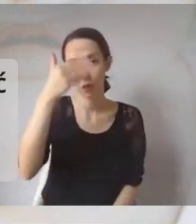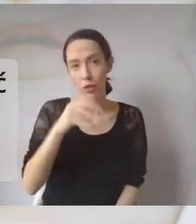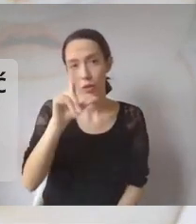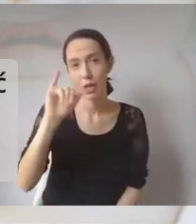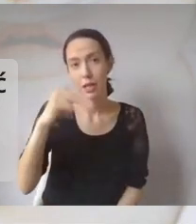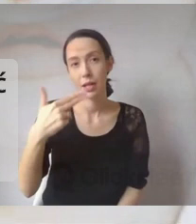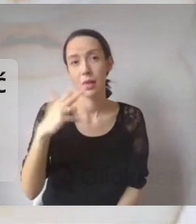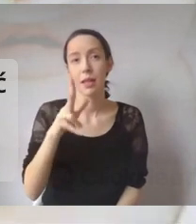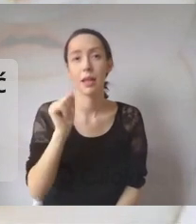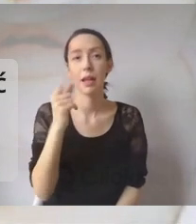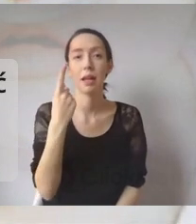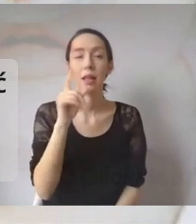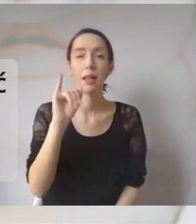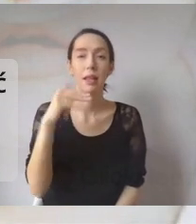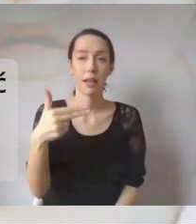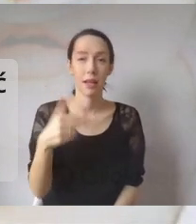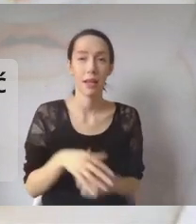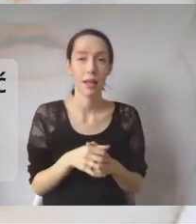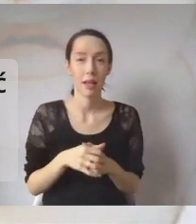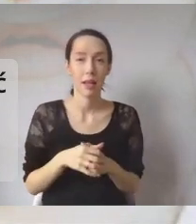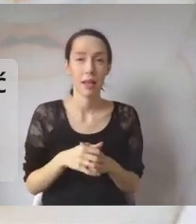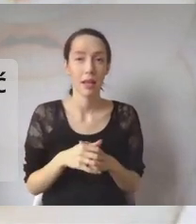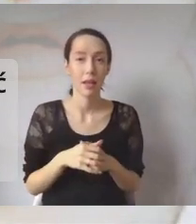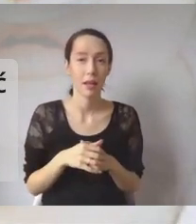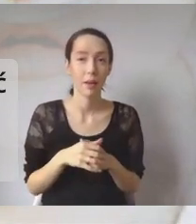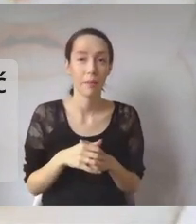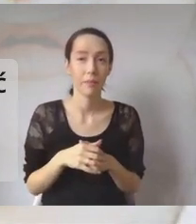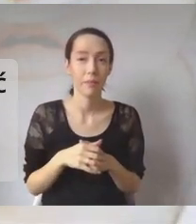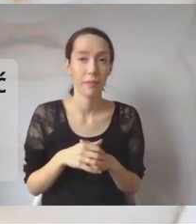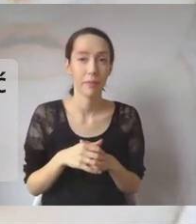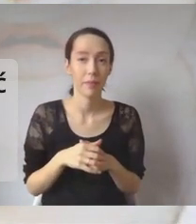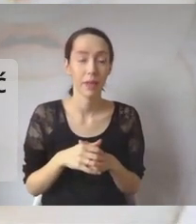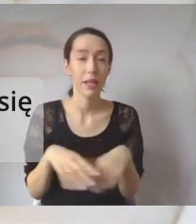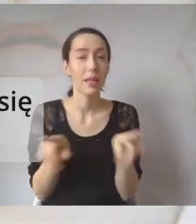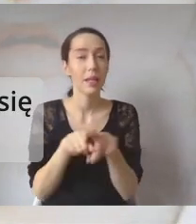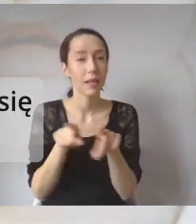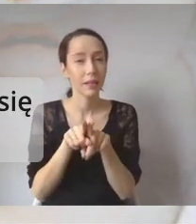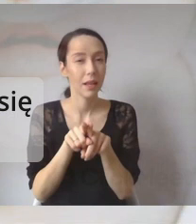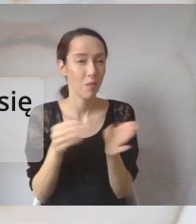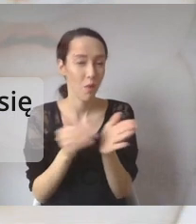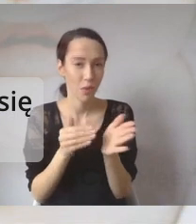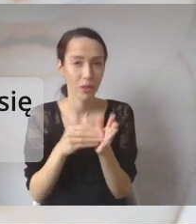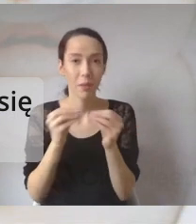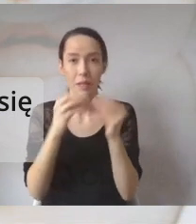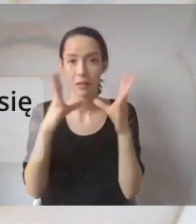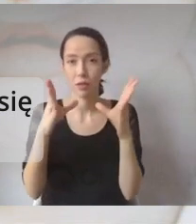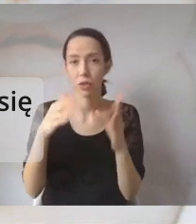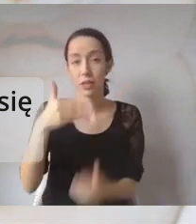samo najlepiej sobie skopiować te treści i wrzucić też do Golden Line'a. Golden Line jest